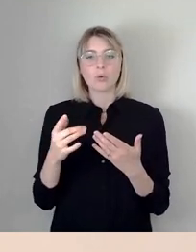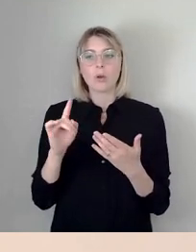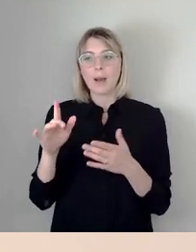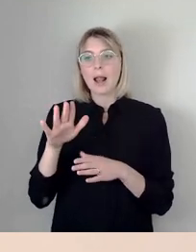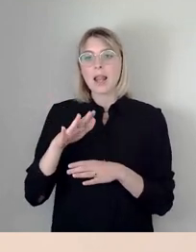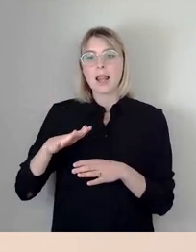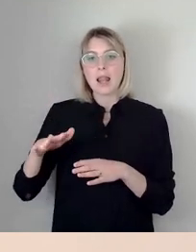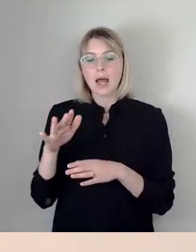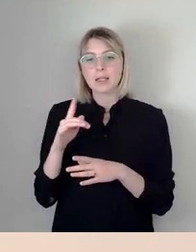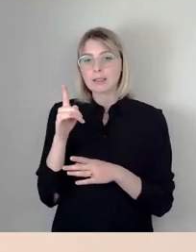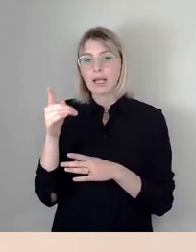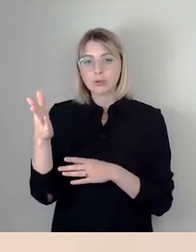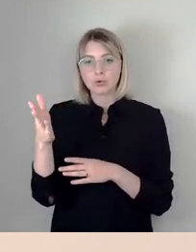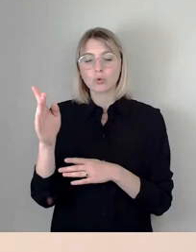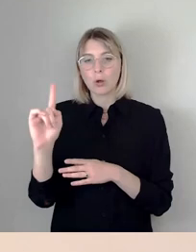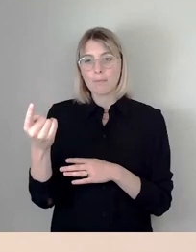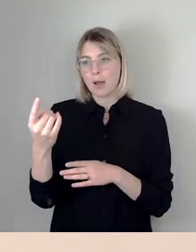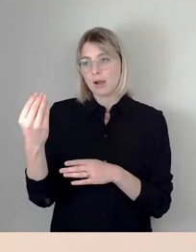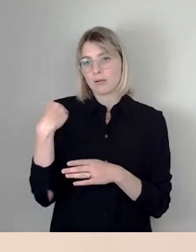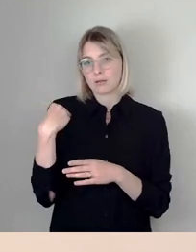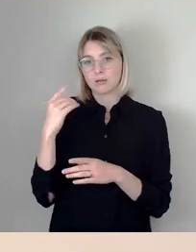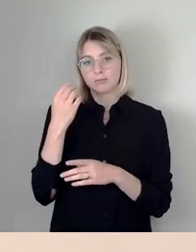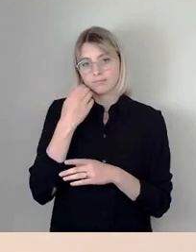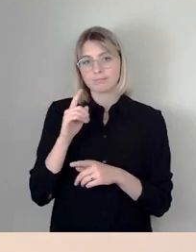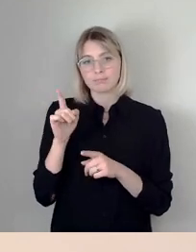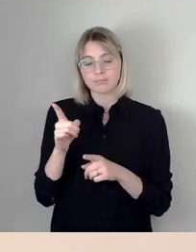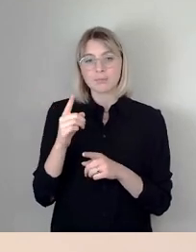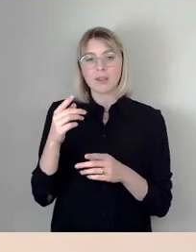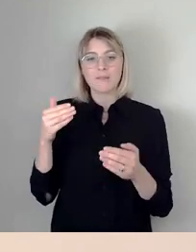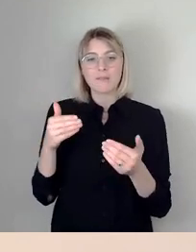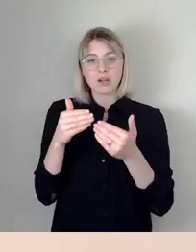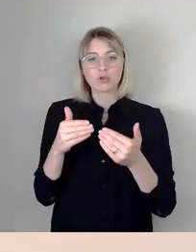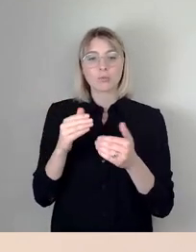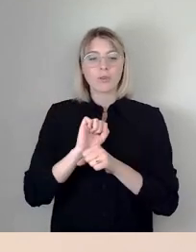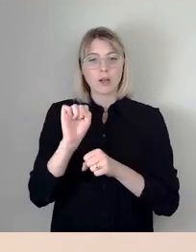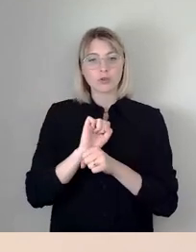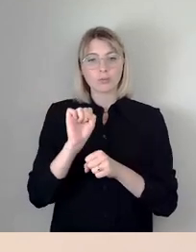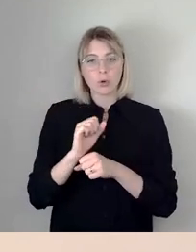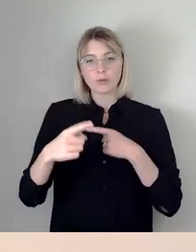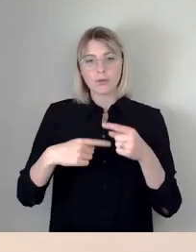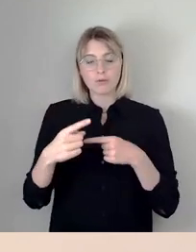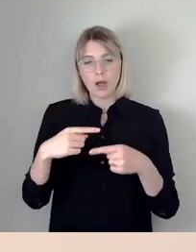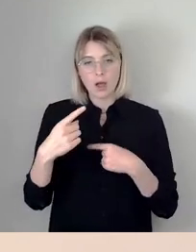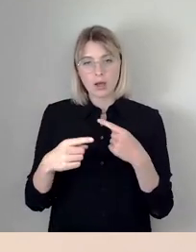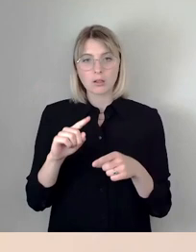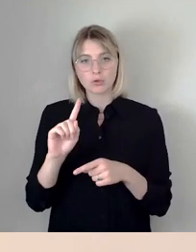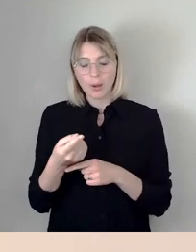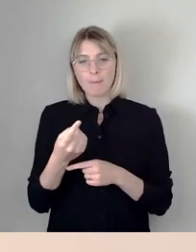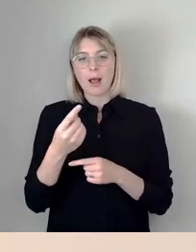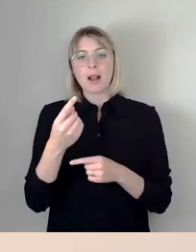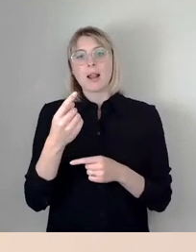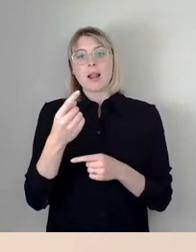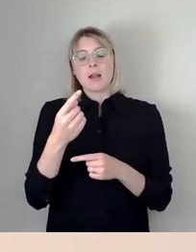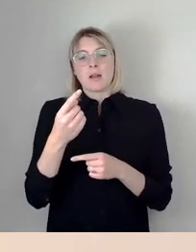das zu machen. Es gab da, wie gesagt, das Widerspruchsverfahren, da ist Herr Zinski in der Tat darauf eingegangen. Ich würde gerne